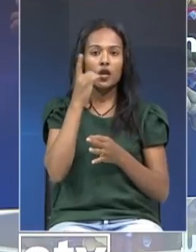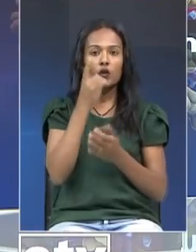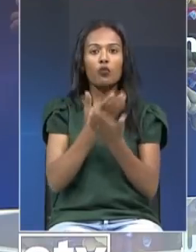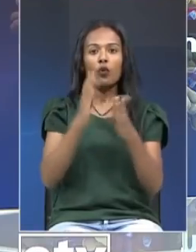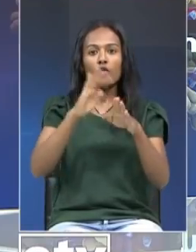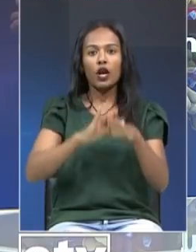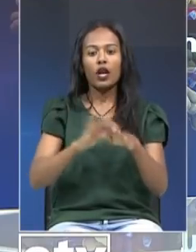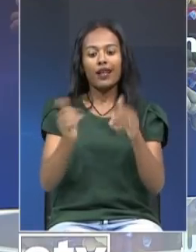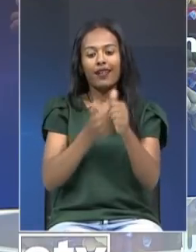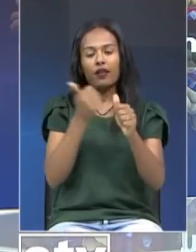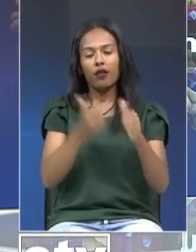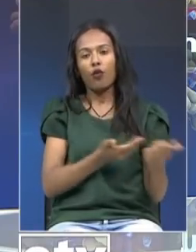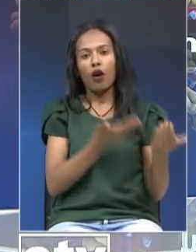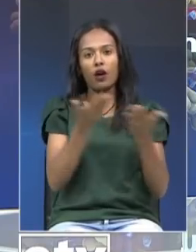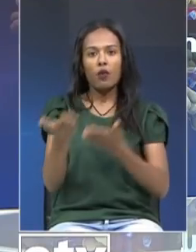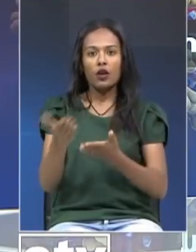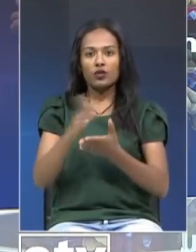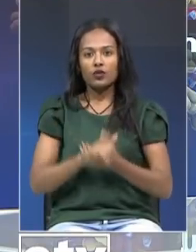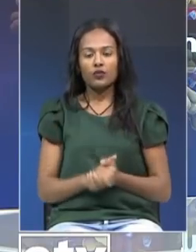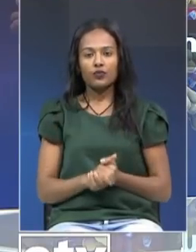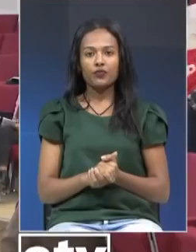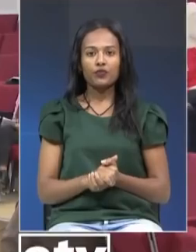በጉዳዩ ዙሪያ ተከታዩን አጠናቅራለች።